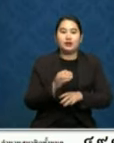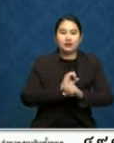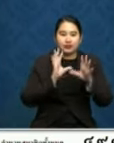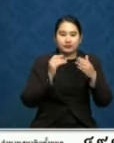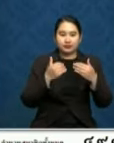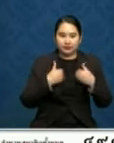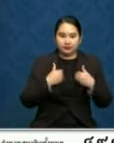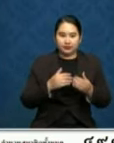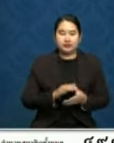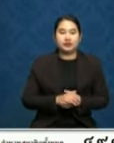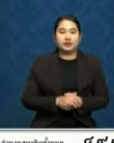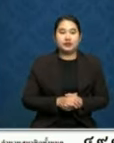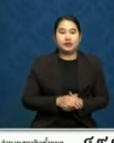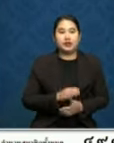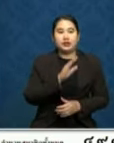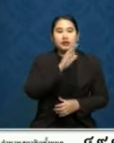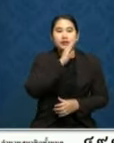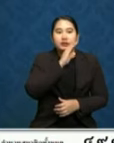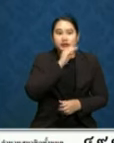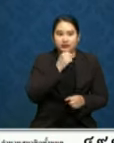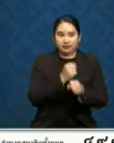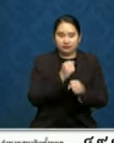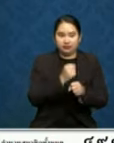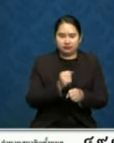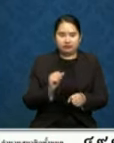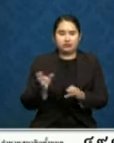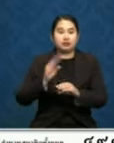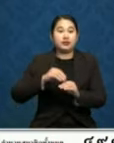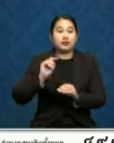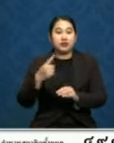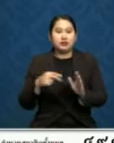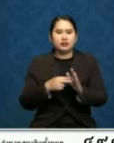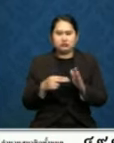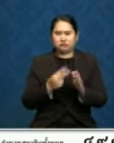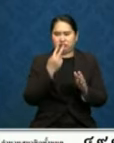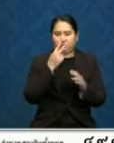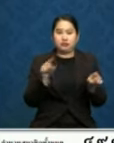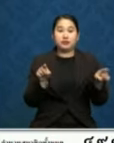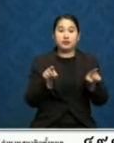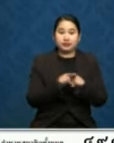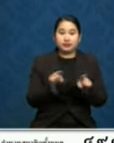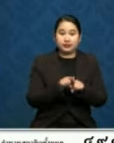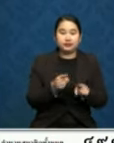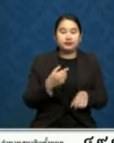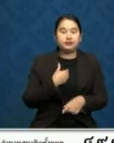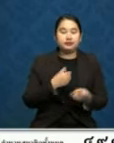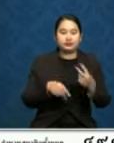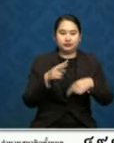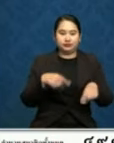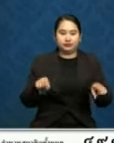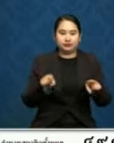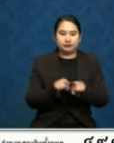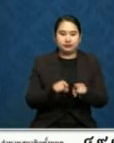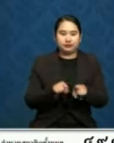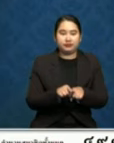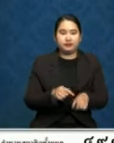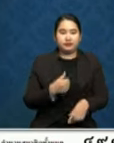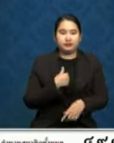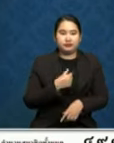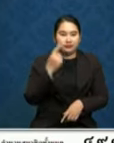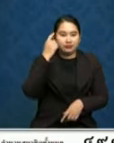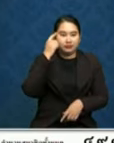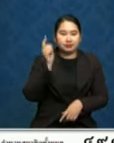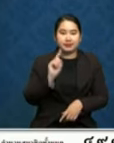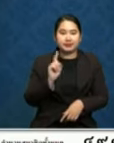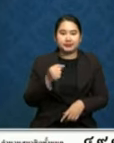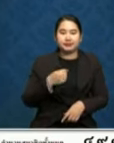ะครับดังนั้นเนี่ยถ้าหน่วยเนี้ยทำขึ้นมาอีกก็จะเป็นการซ้ำซ้อนนะครับในการติดตามนะครับผมจึงคิดว่าตร